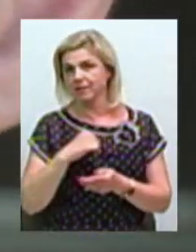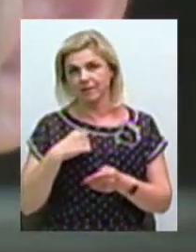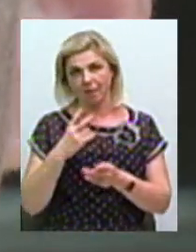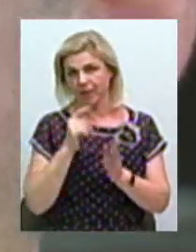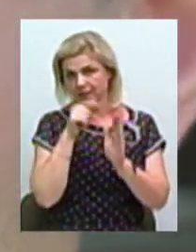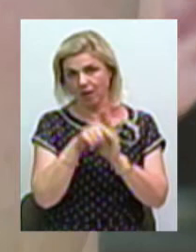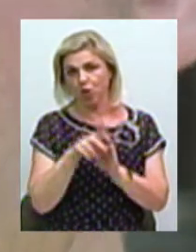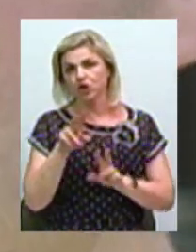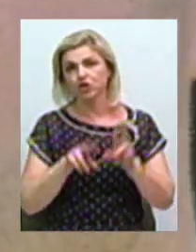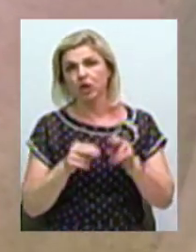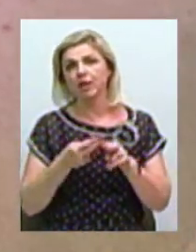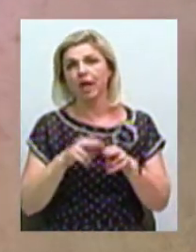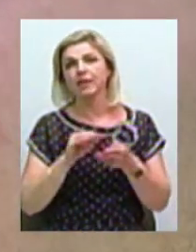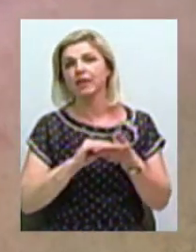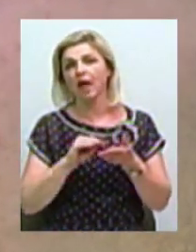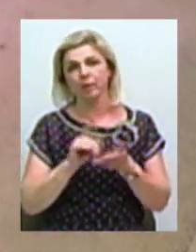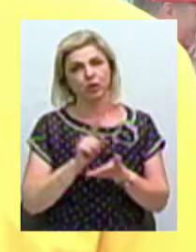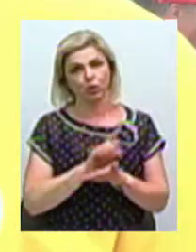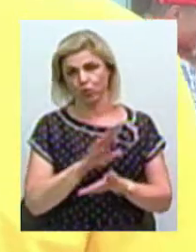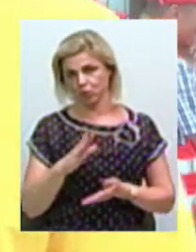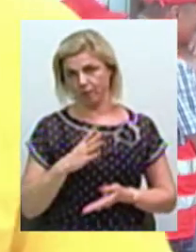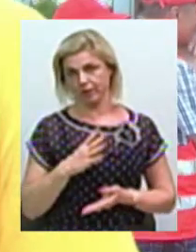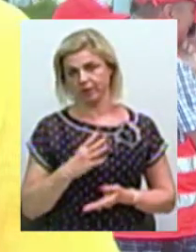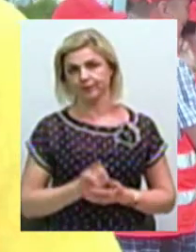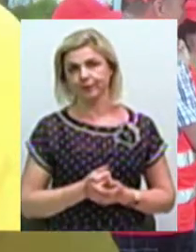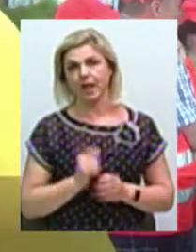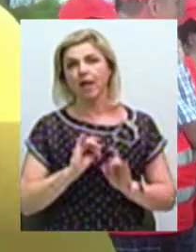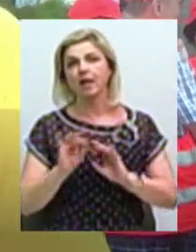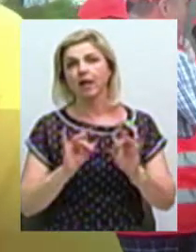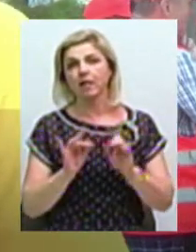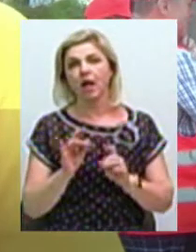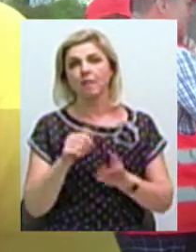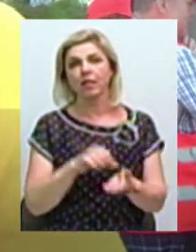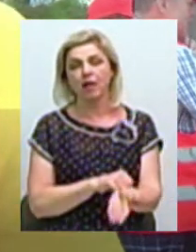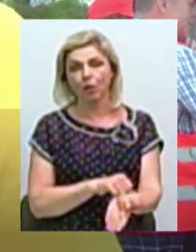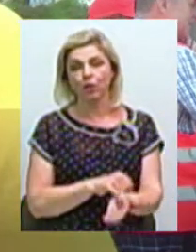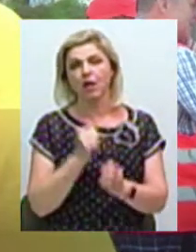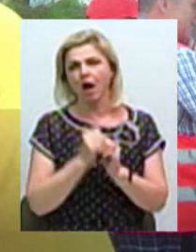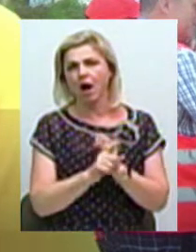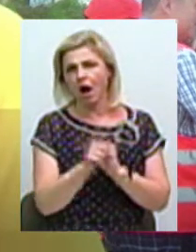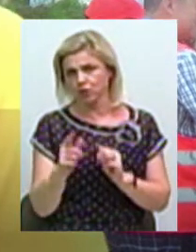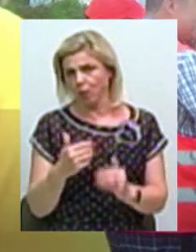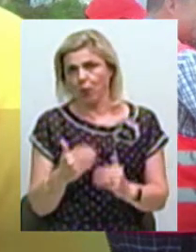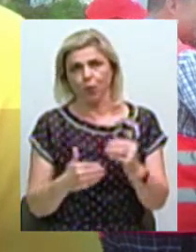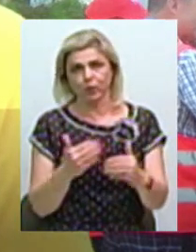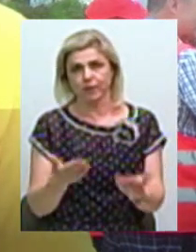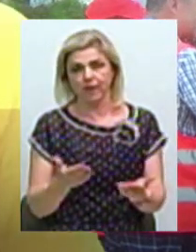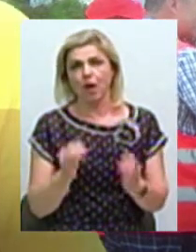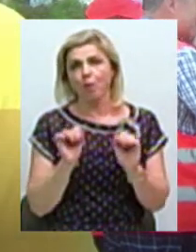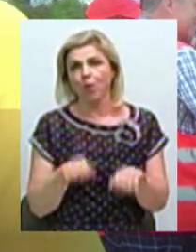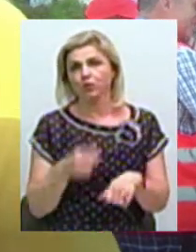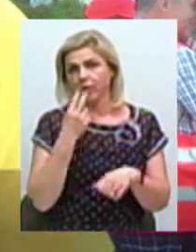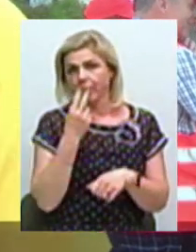їх написів в місті не має бути. Реклами наркотиків на кожному кроці. Можна їх